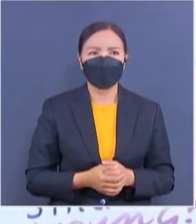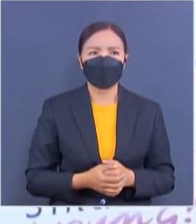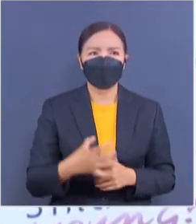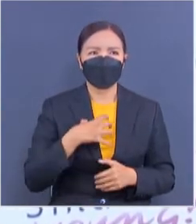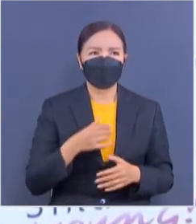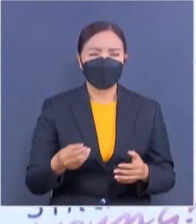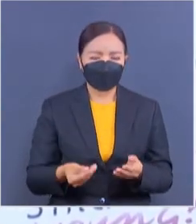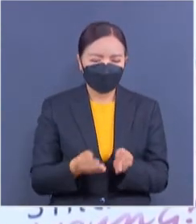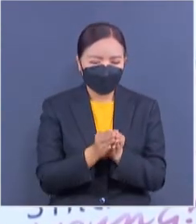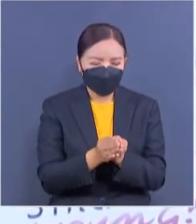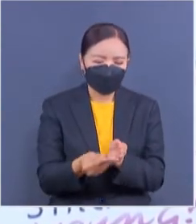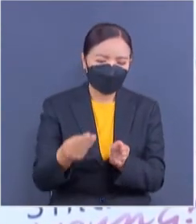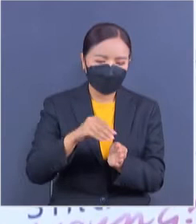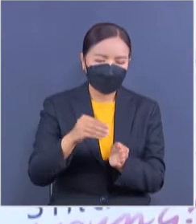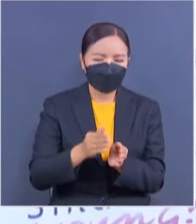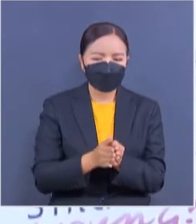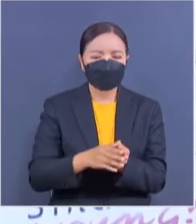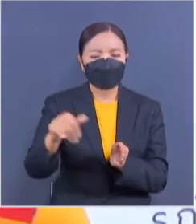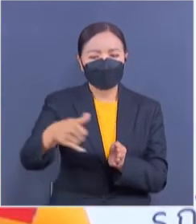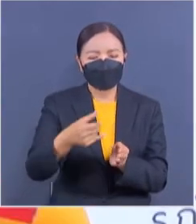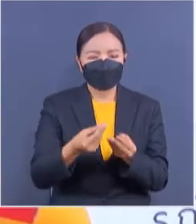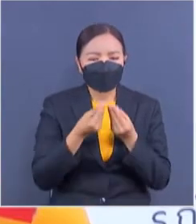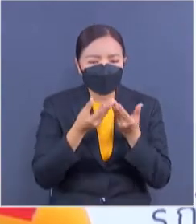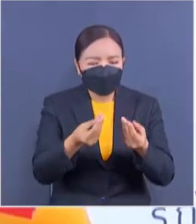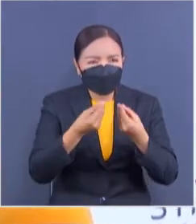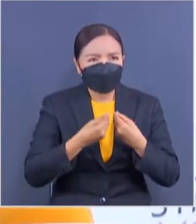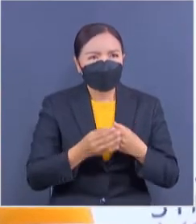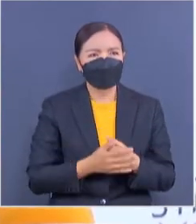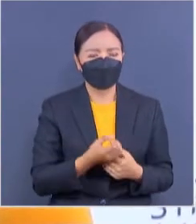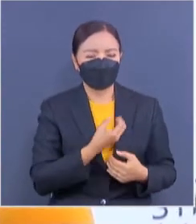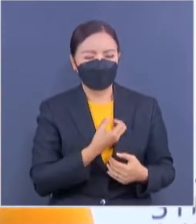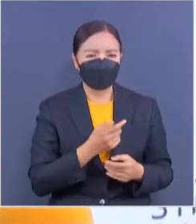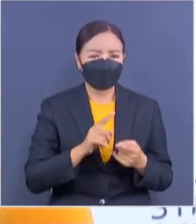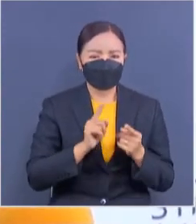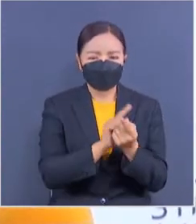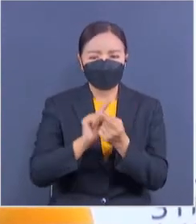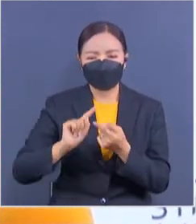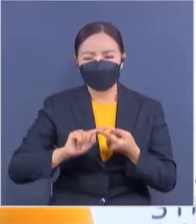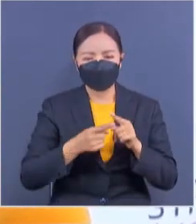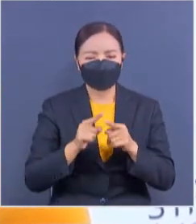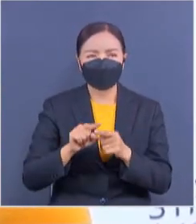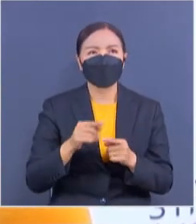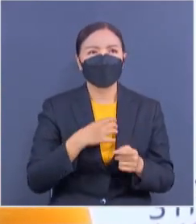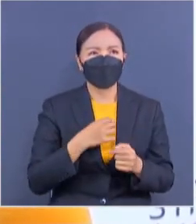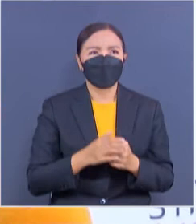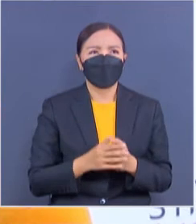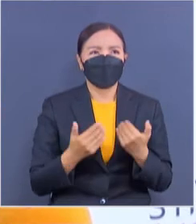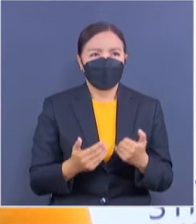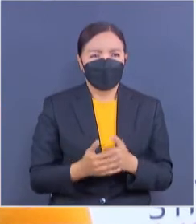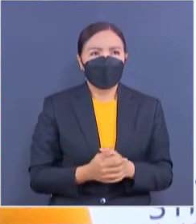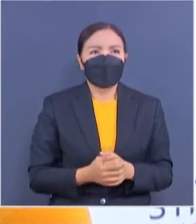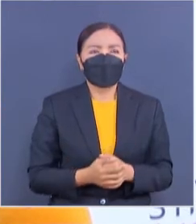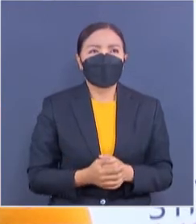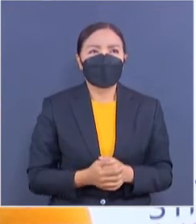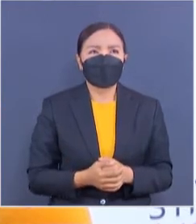ากมีรถน้ำสังอยากให้ผู้ใหญ่มาร่วมแบบอวยพรเราคือเราตื่นเต้นกับการได้เจอเพื่อนๆมากกว่าง าน ใช่งานนี้เหมือนเป็นลองเลยอ่ะ